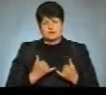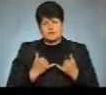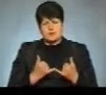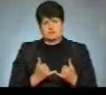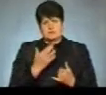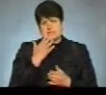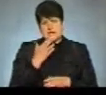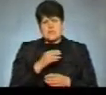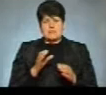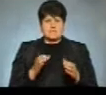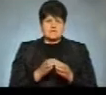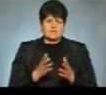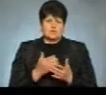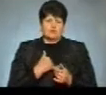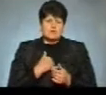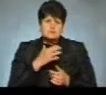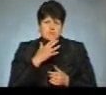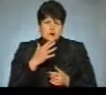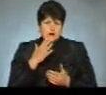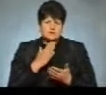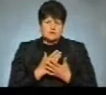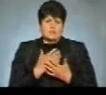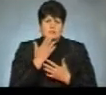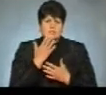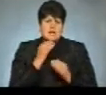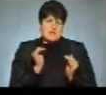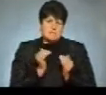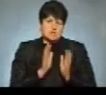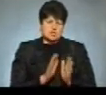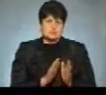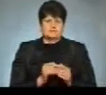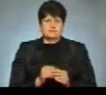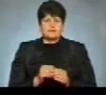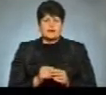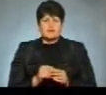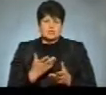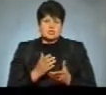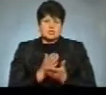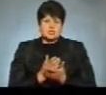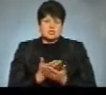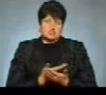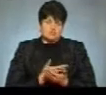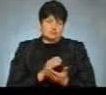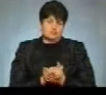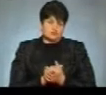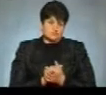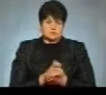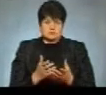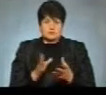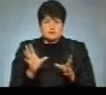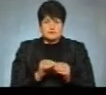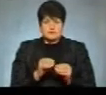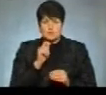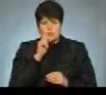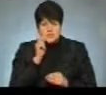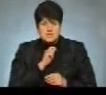національних меншин. І в нас дуже багато живе національних меншин. Вони живуть в дружбі і злагоді разом з українцями.